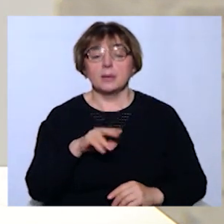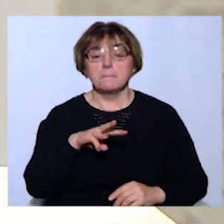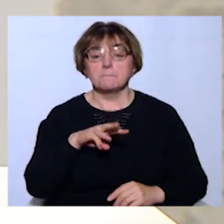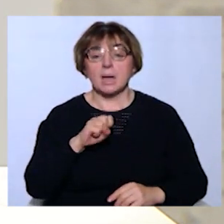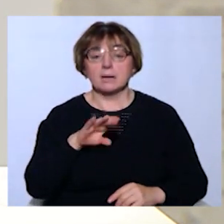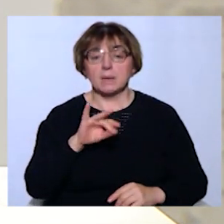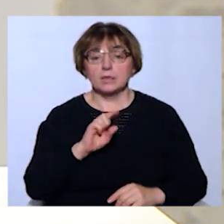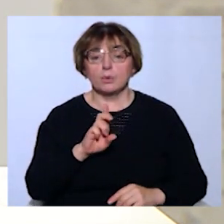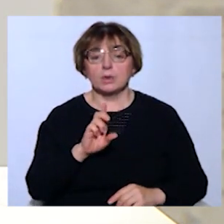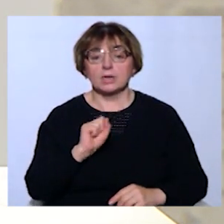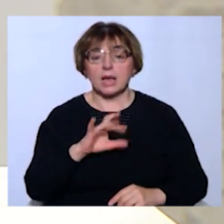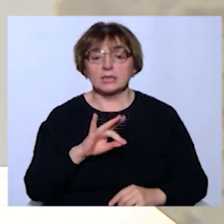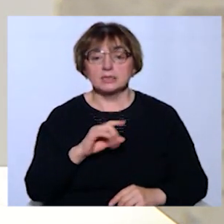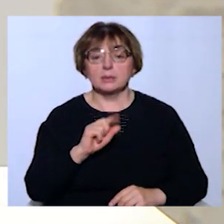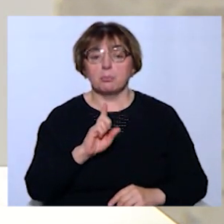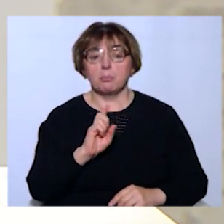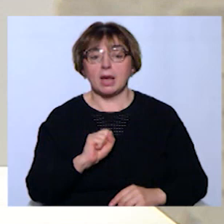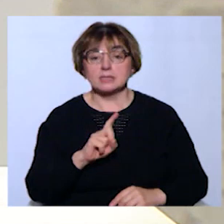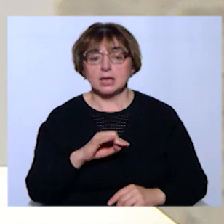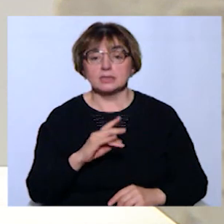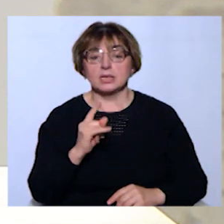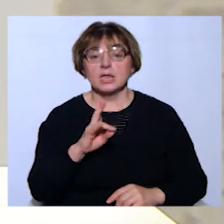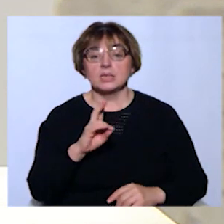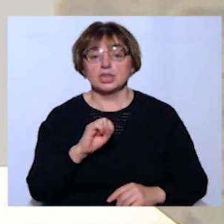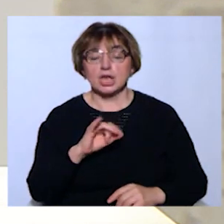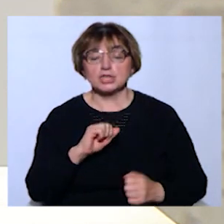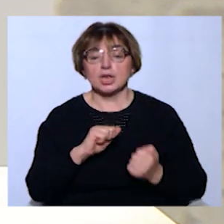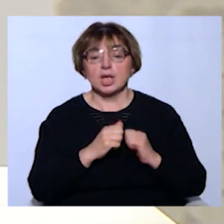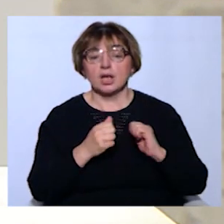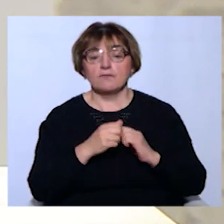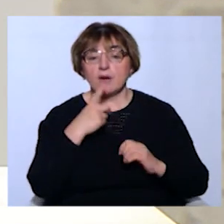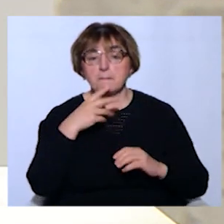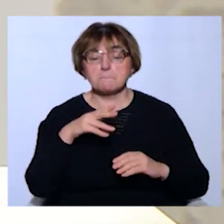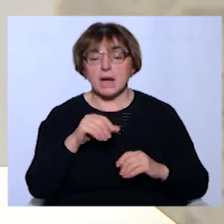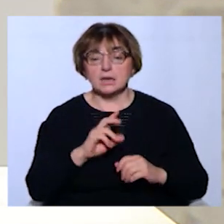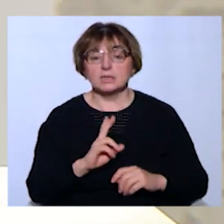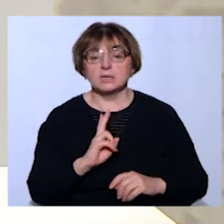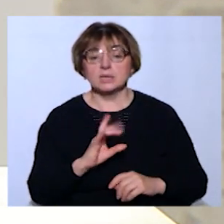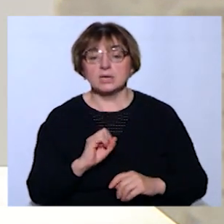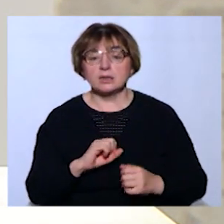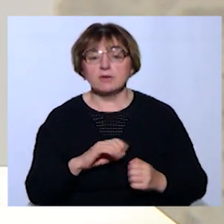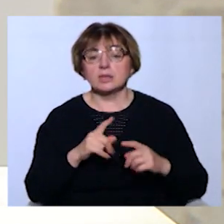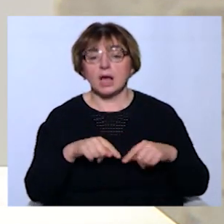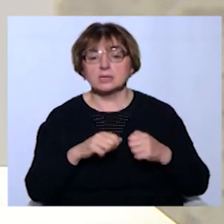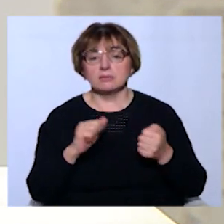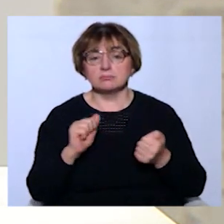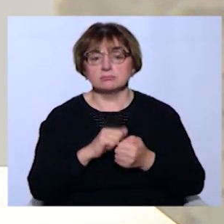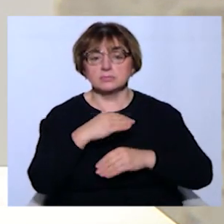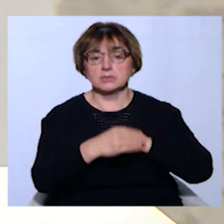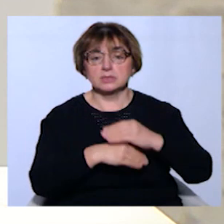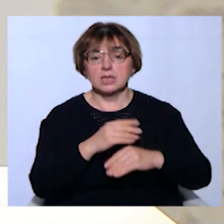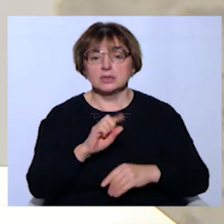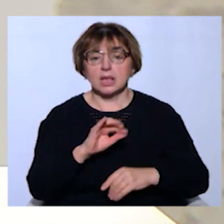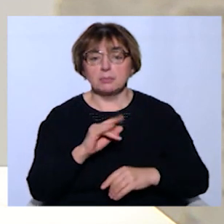გრანიტი, ბაზალტი, ნახშირი, ქვამარილი, კირქვა, თაბაშირი და მრავალი